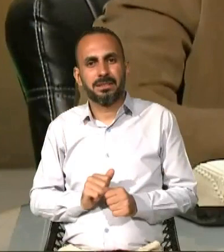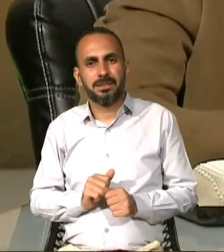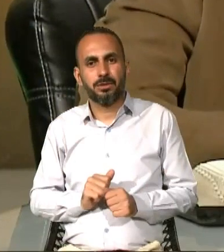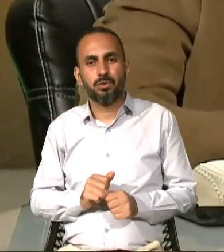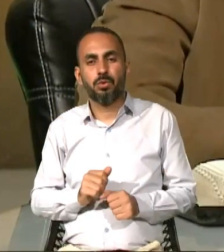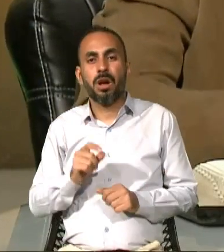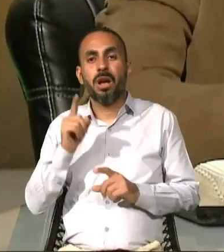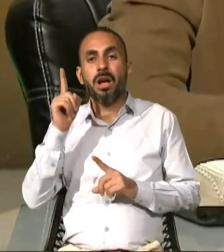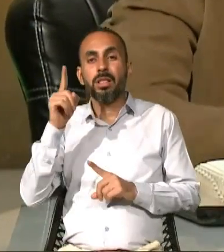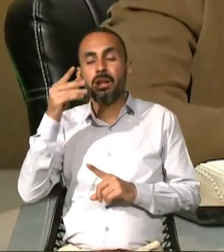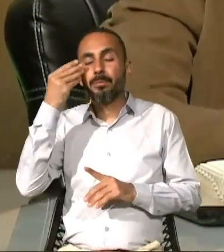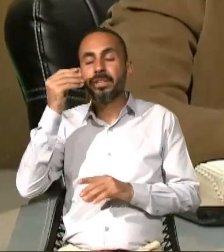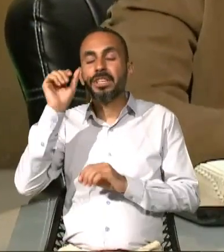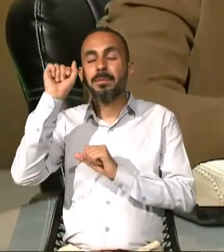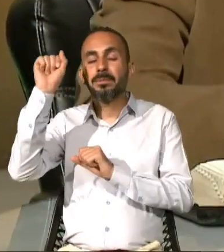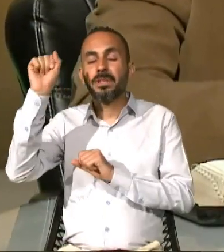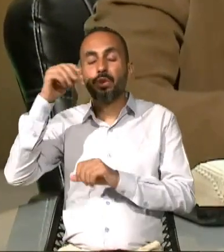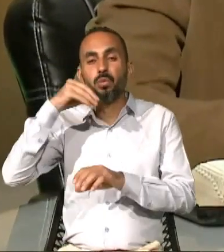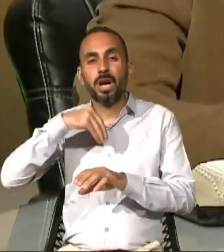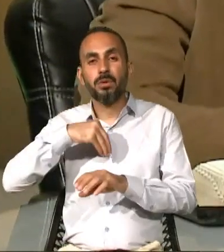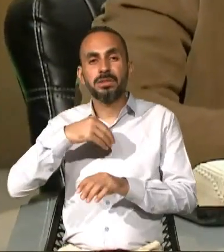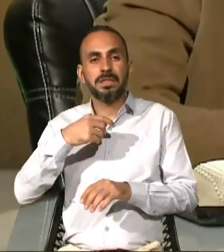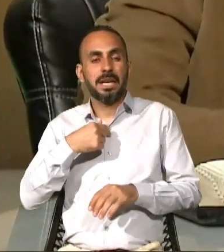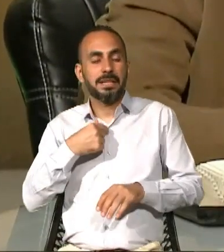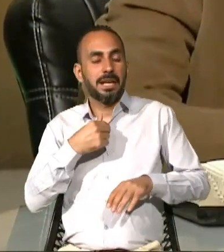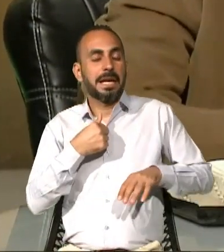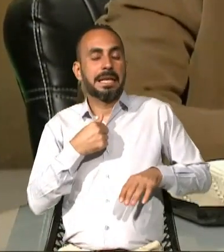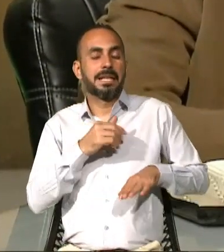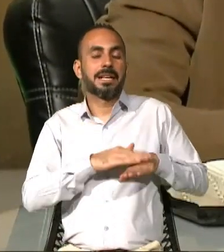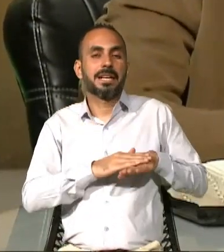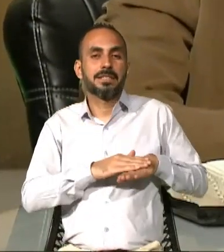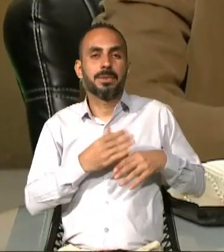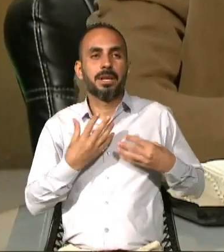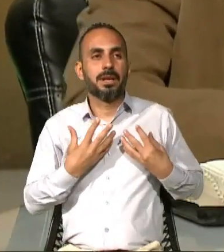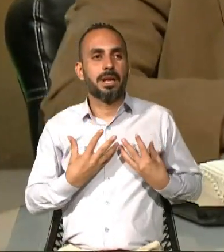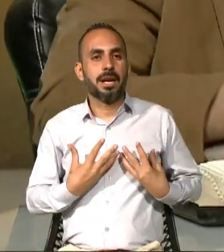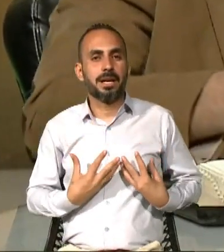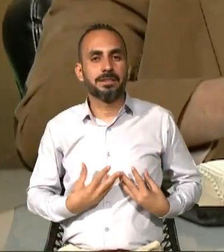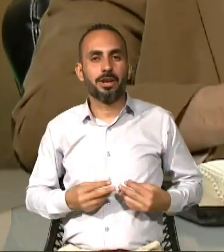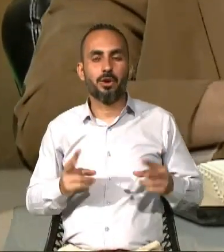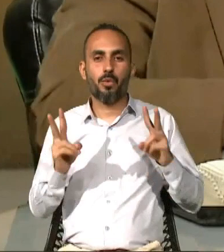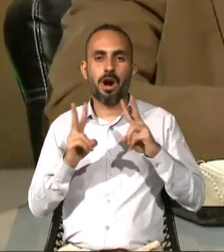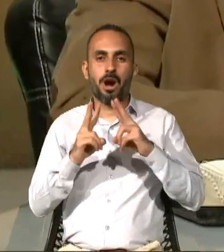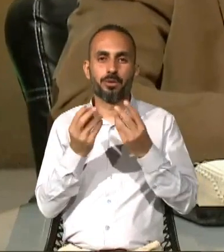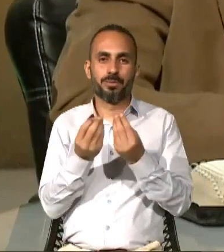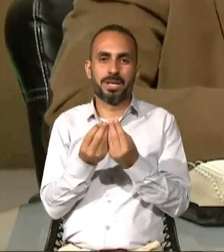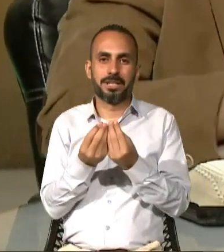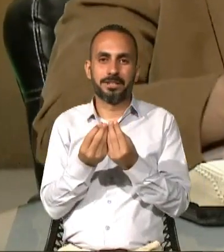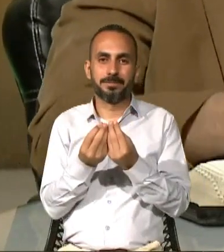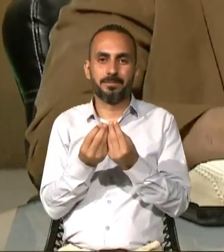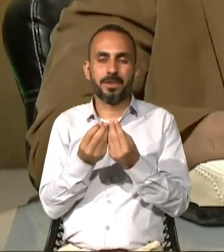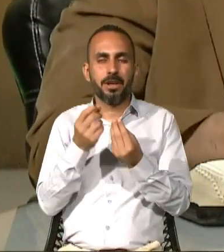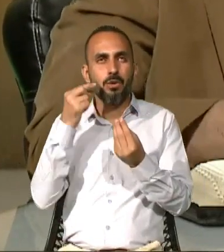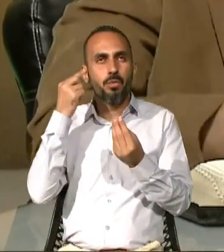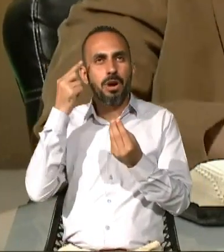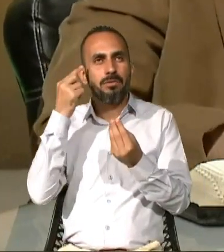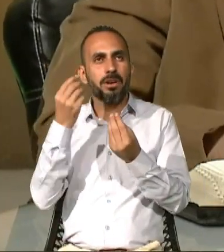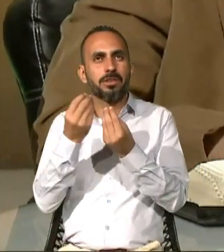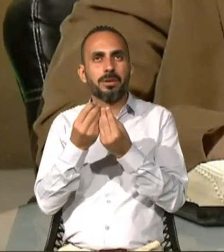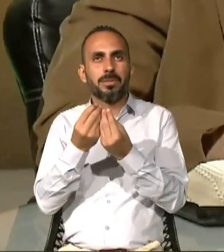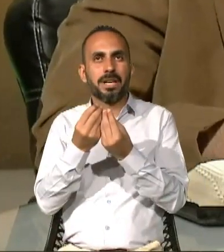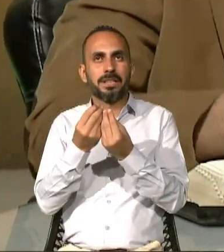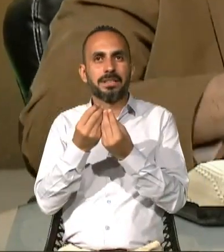اهدى واقعد قدامه واراجع نفسي في الوقت ده واتشجع. فبدل ما انا اعمل كده واقعد قدام الرب